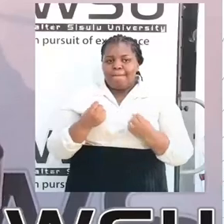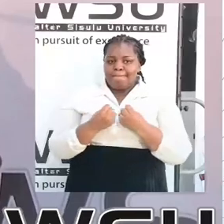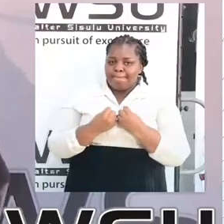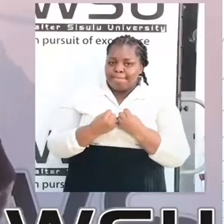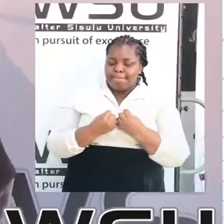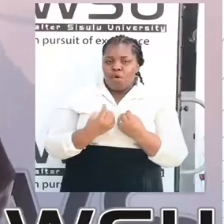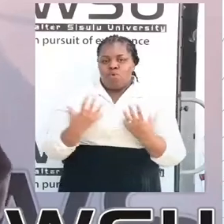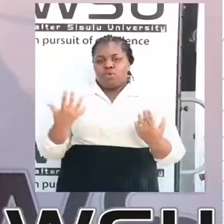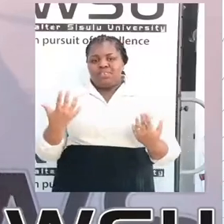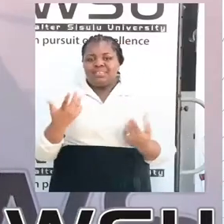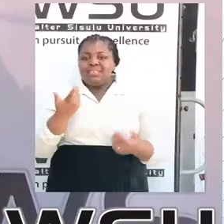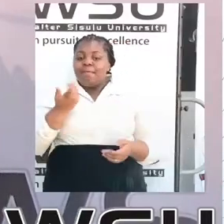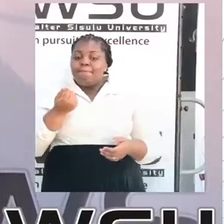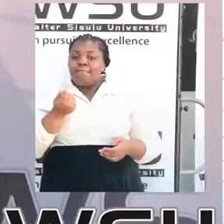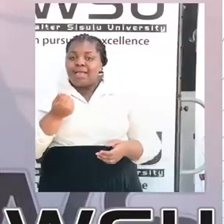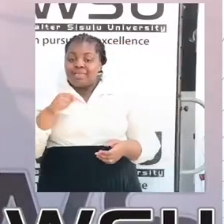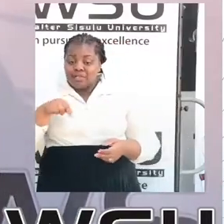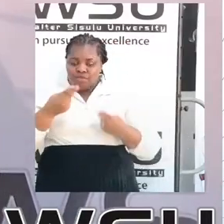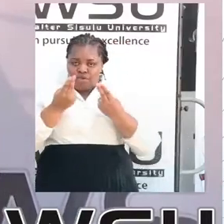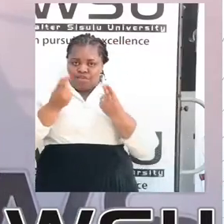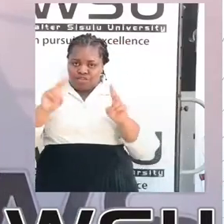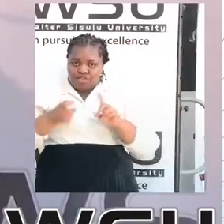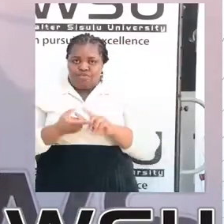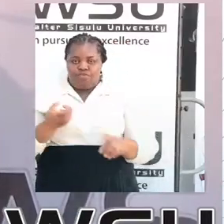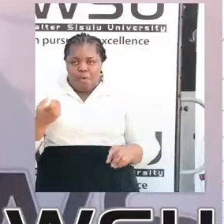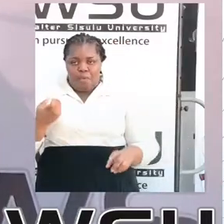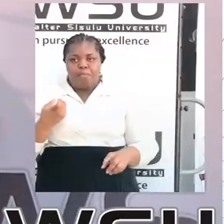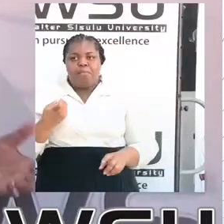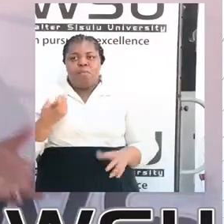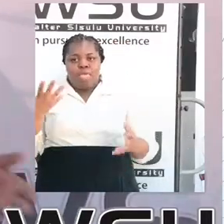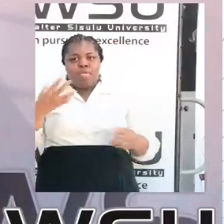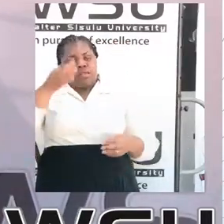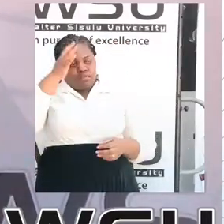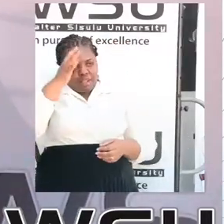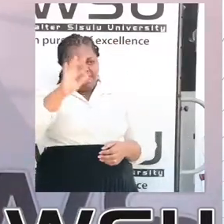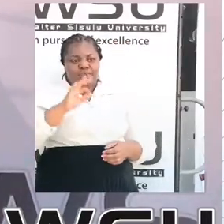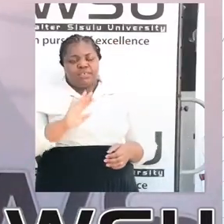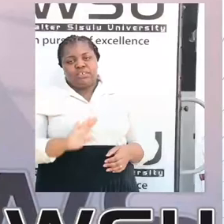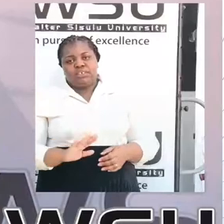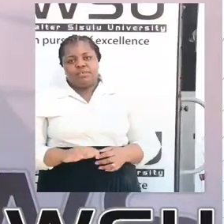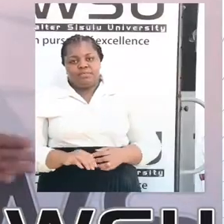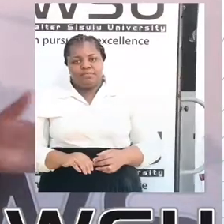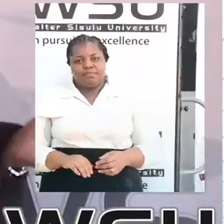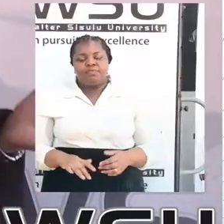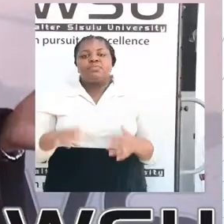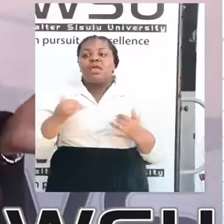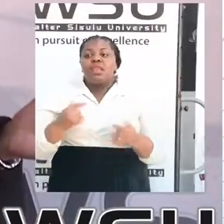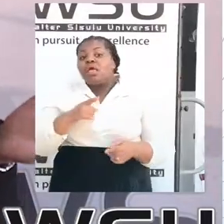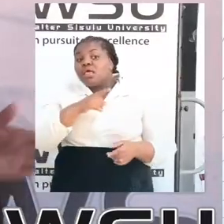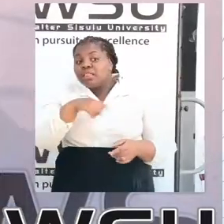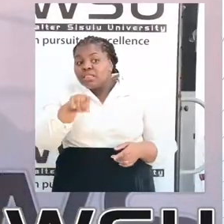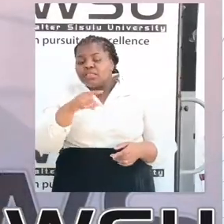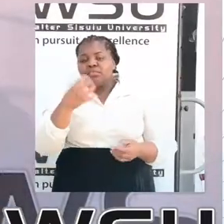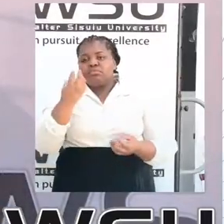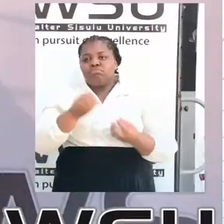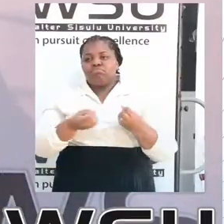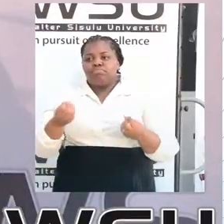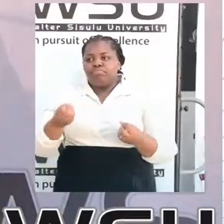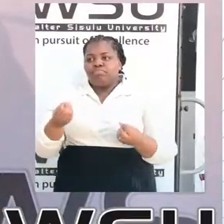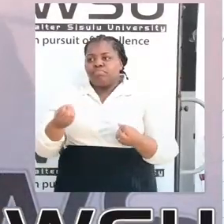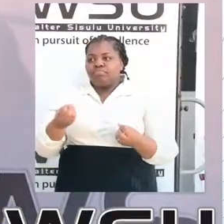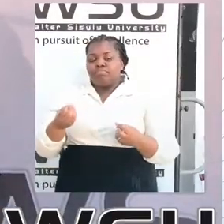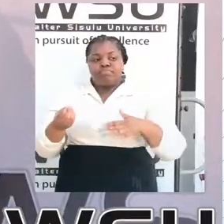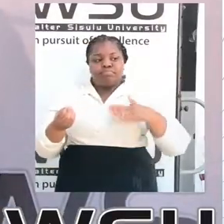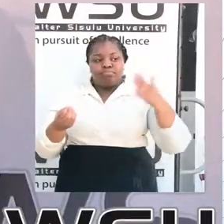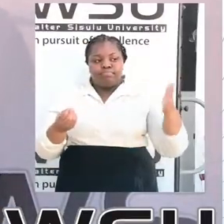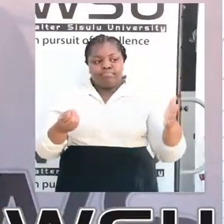inkoliso yemali leyunivesithi eyifumanayo isuka kurhulumente. Naba bantwana baseAfrika bangasekhohlo